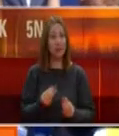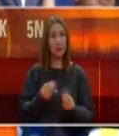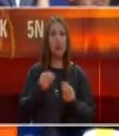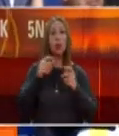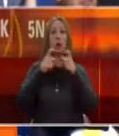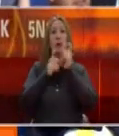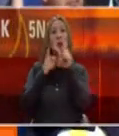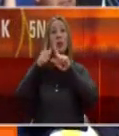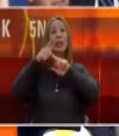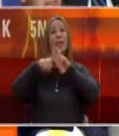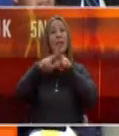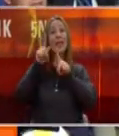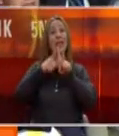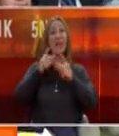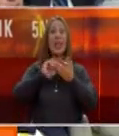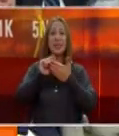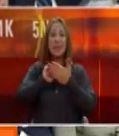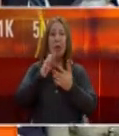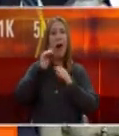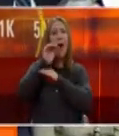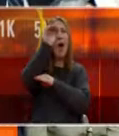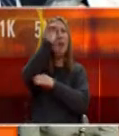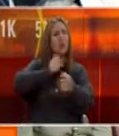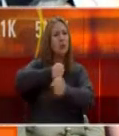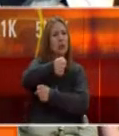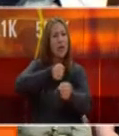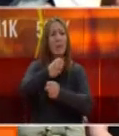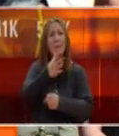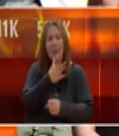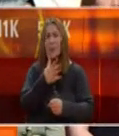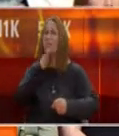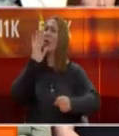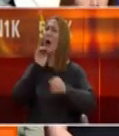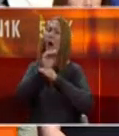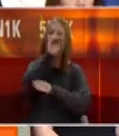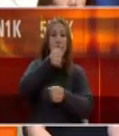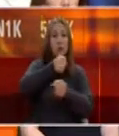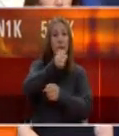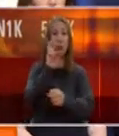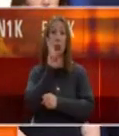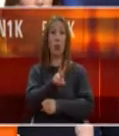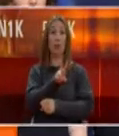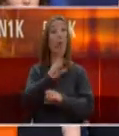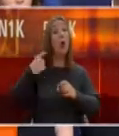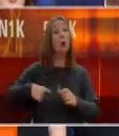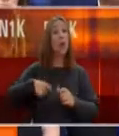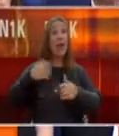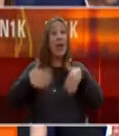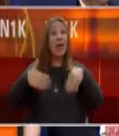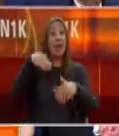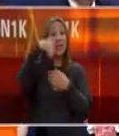Gültekin Yazgan'ın hayat mücadelelerini ve başka bilinen bilinmeyen birçok mücadeleyi görmesi. Özellikle engelliler